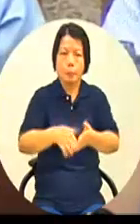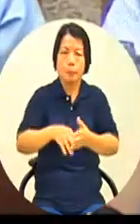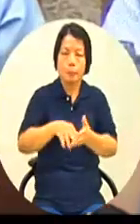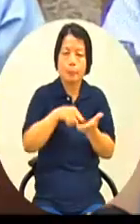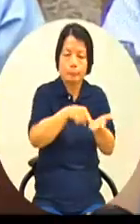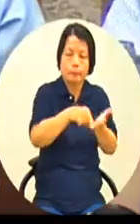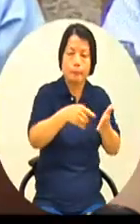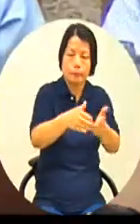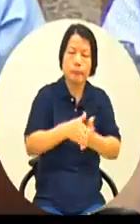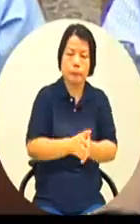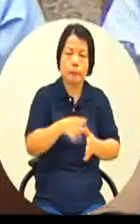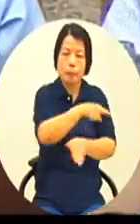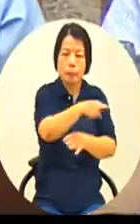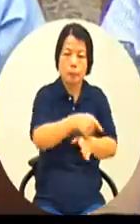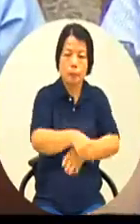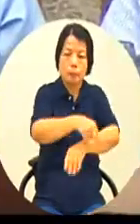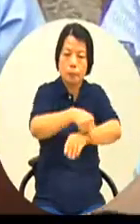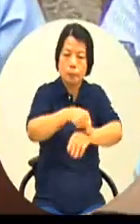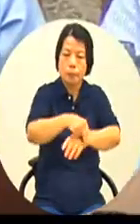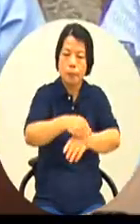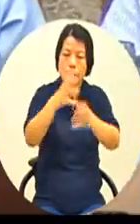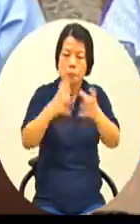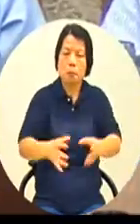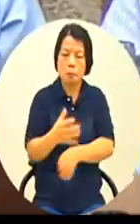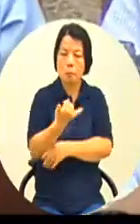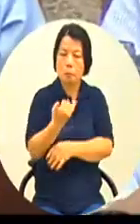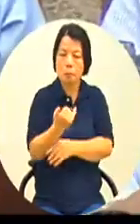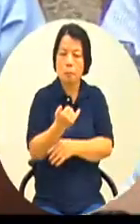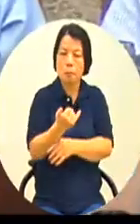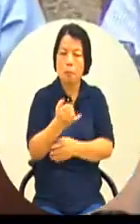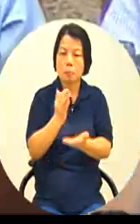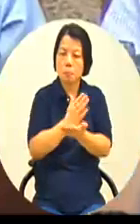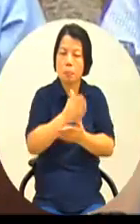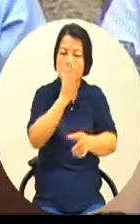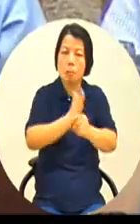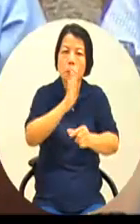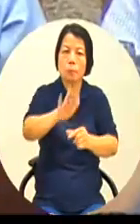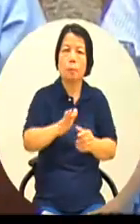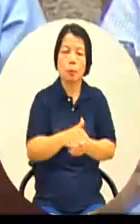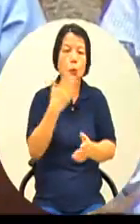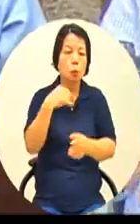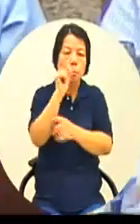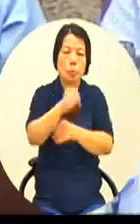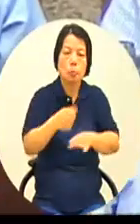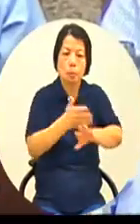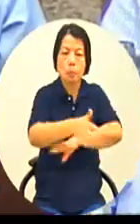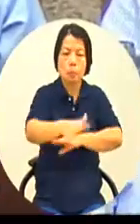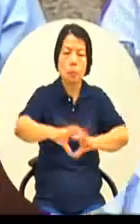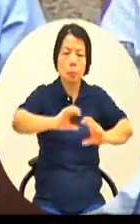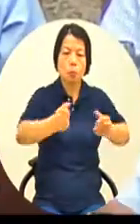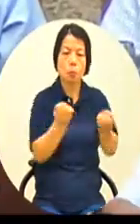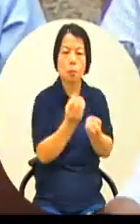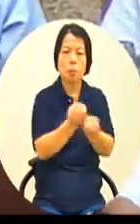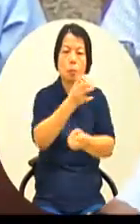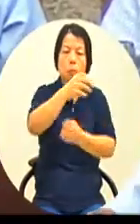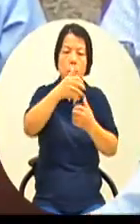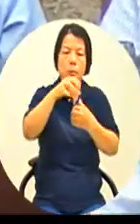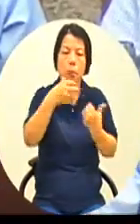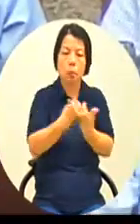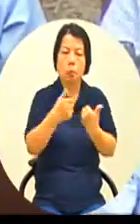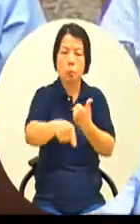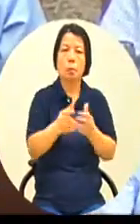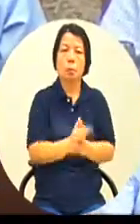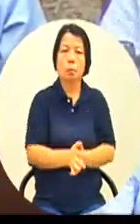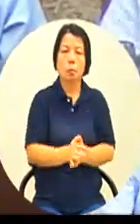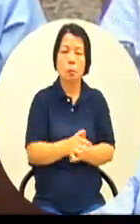讲可行性爱好过，因为可行性无过，村拢无效。啊，所以我嘛去拜托迄个去甲国发会迄、那个。曾旭正政